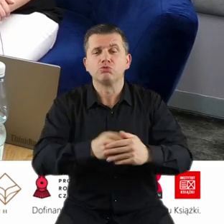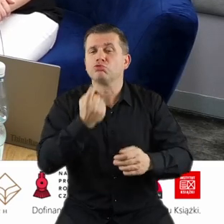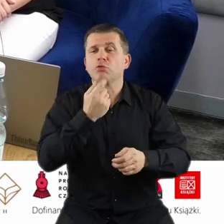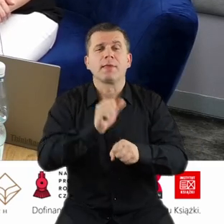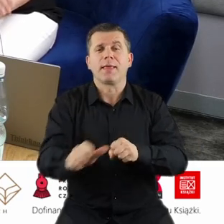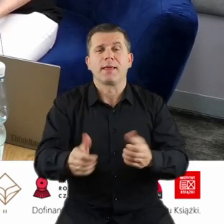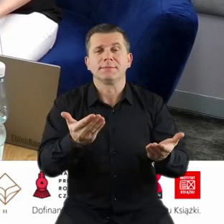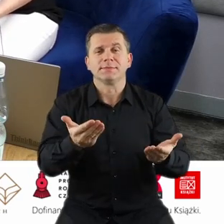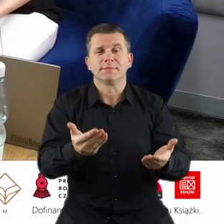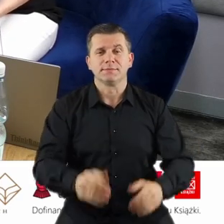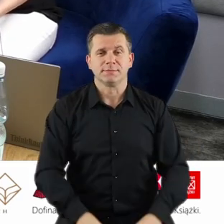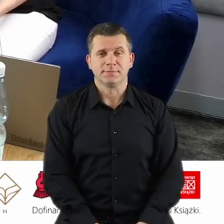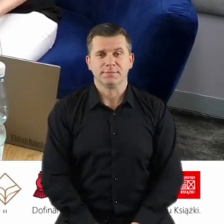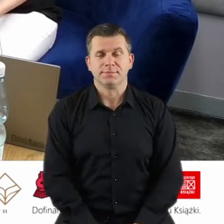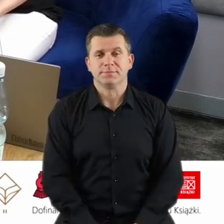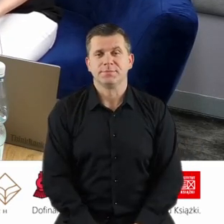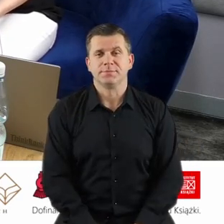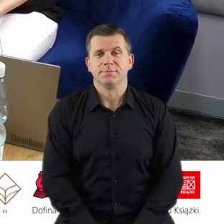zdefiniował.